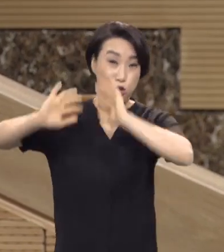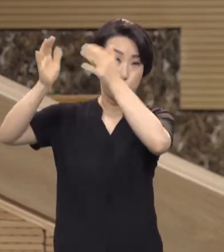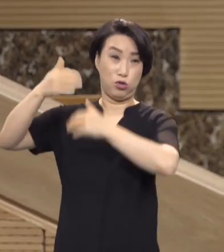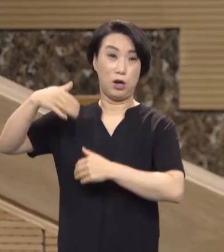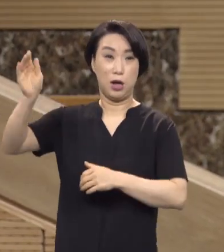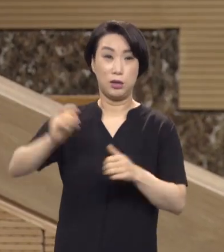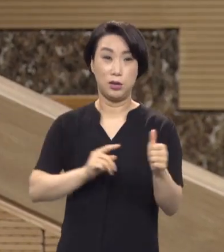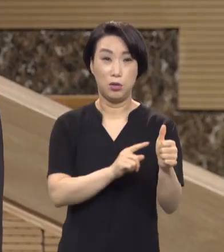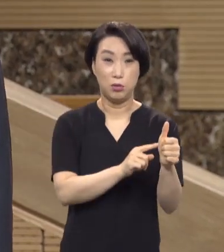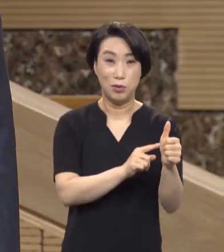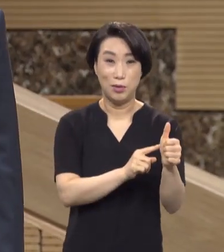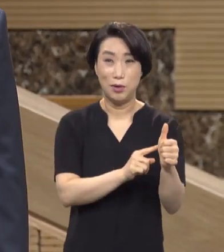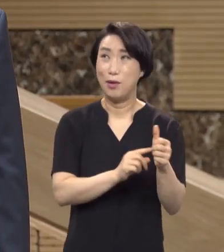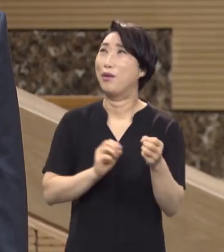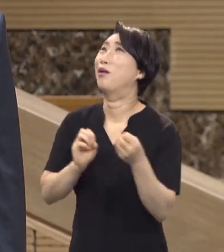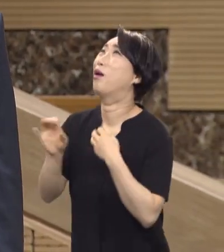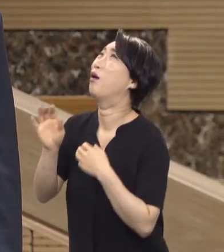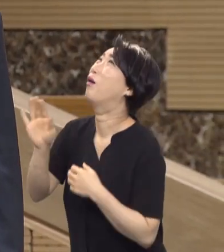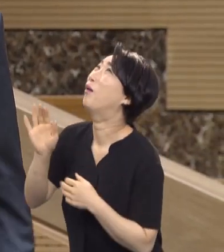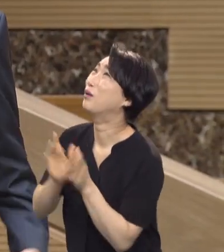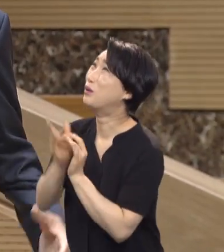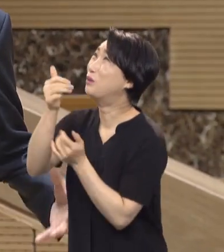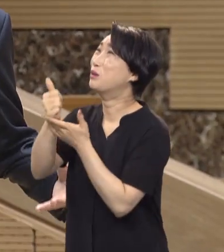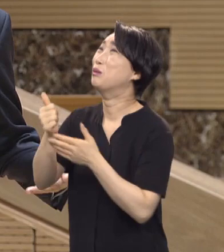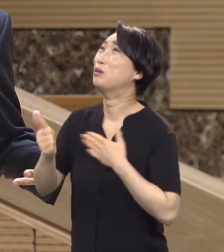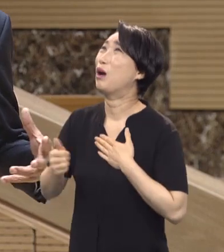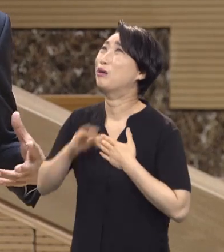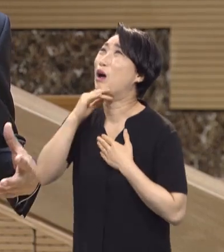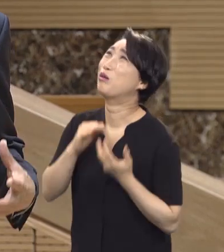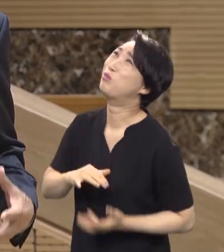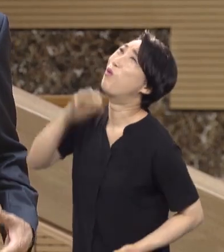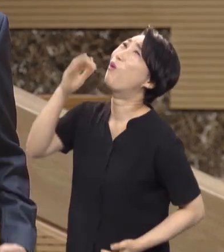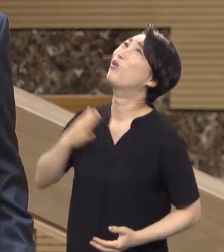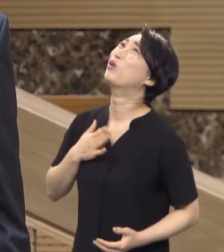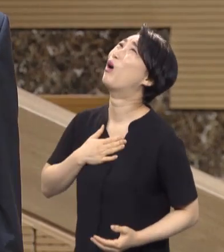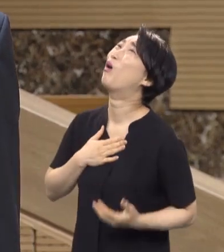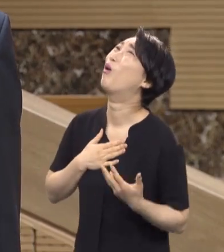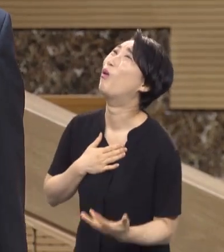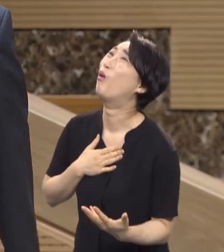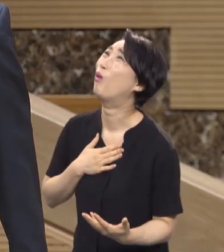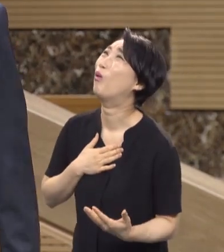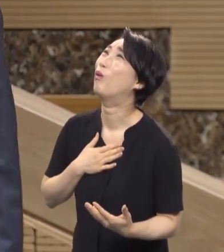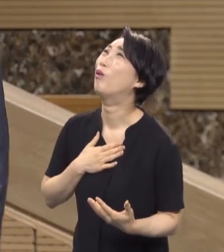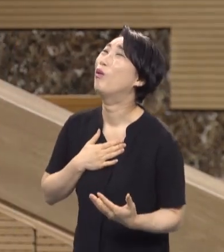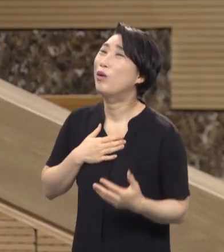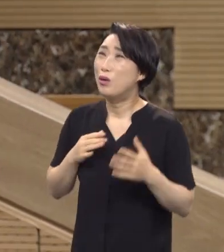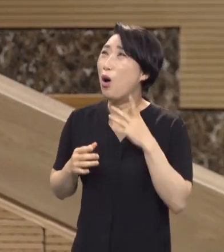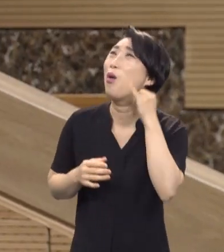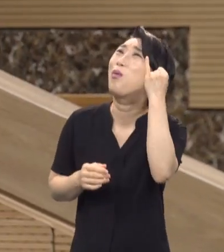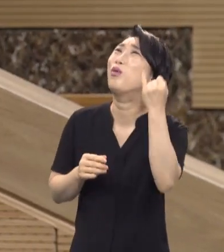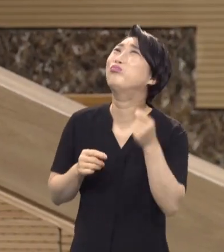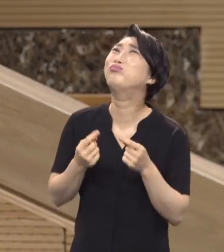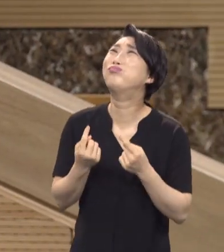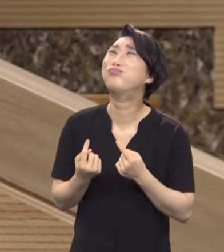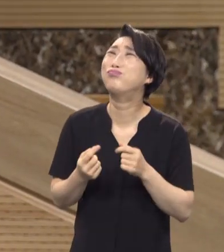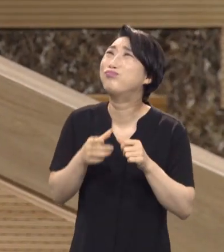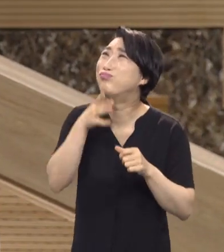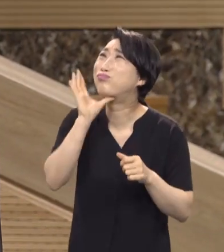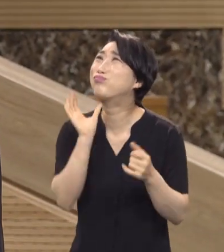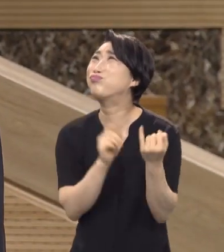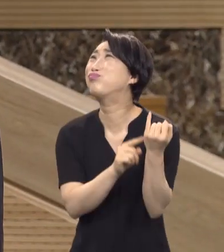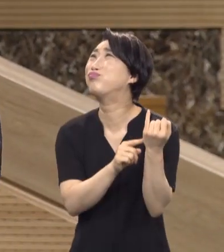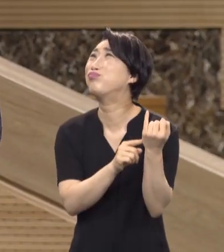천국가. 예수님, 내가 나이가 이렇게 먹었는데요. 우리 어머니가